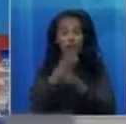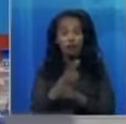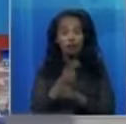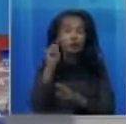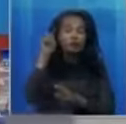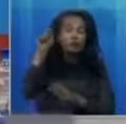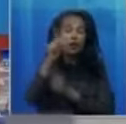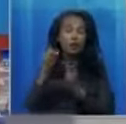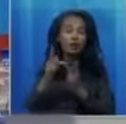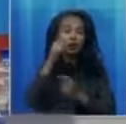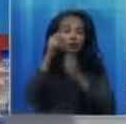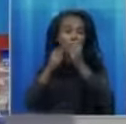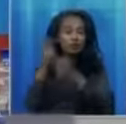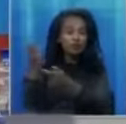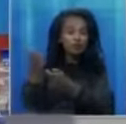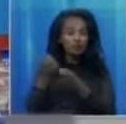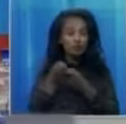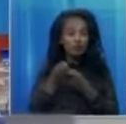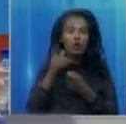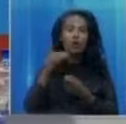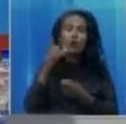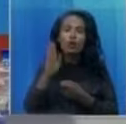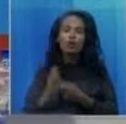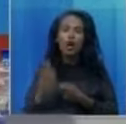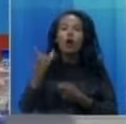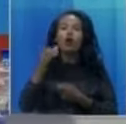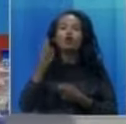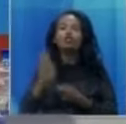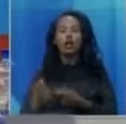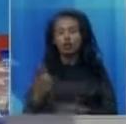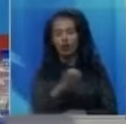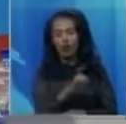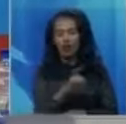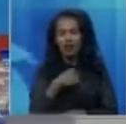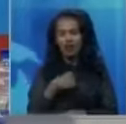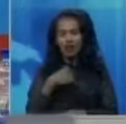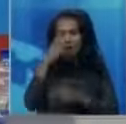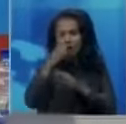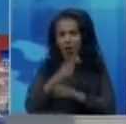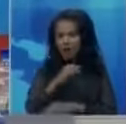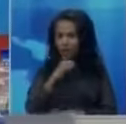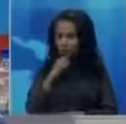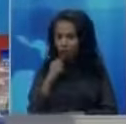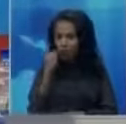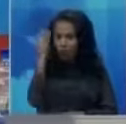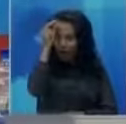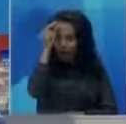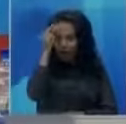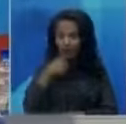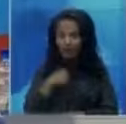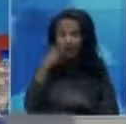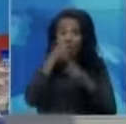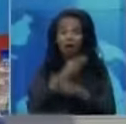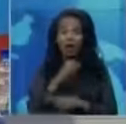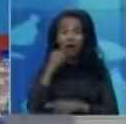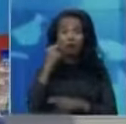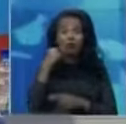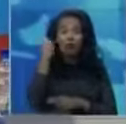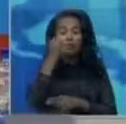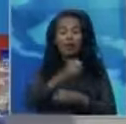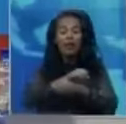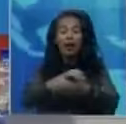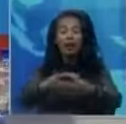ቦታ ቱሪዝም ስል ኮይሻ ኮይሻ ይሆናል። እኔም ማላከብረውን ባህል፣ እኔም ማላከብረውን መልክዓ ምድር፣